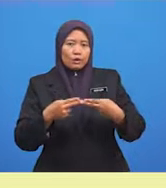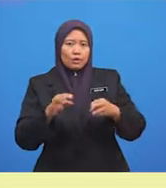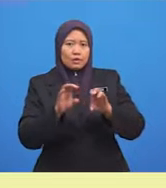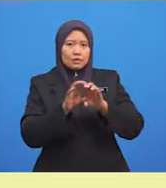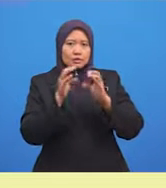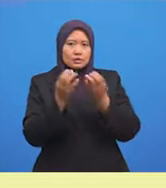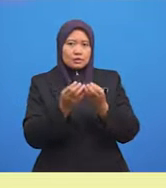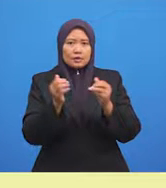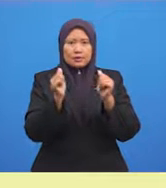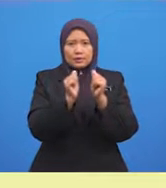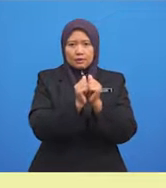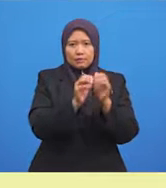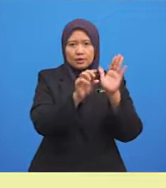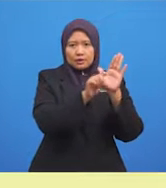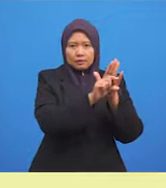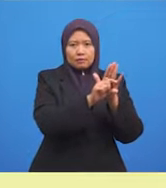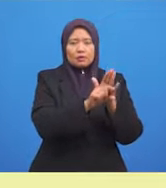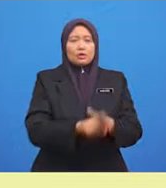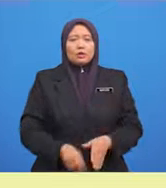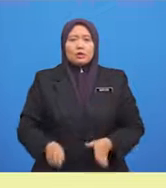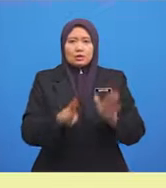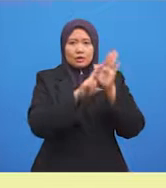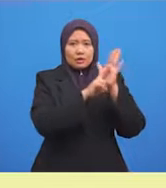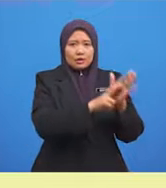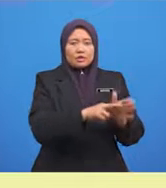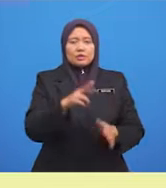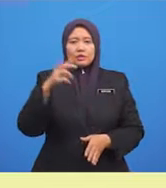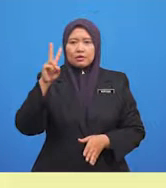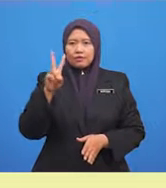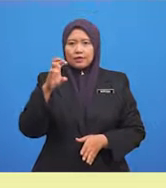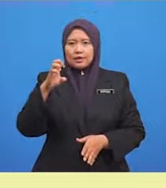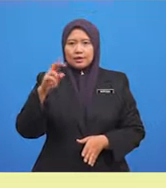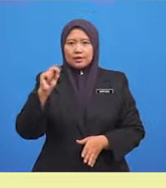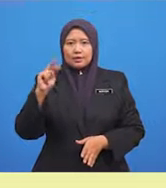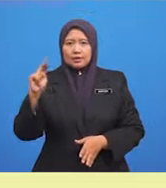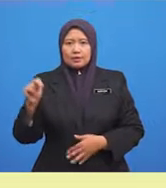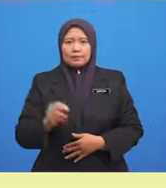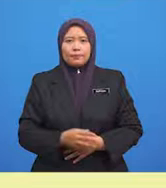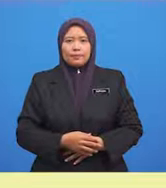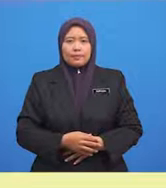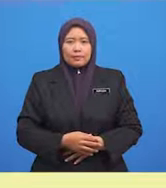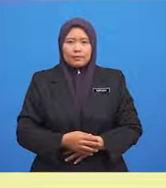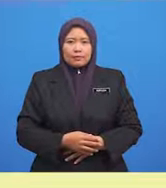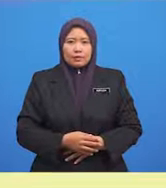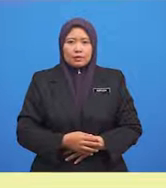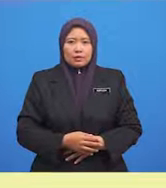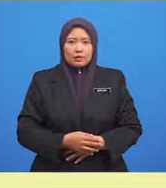Venn. Mengenal pasti dan menghuraikan subset yang mungkin bagi suatu